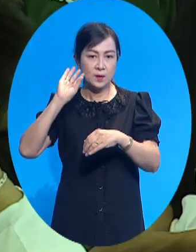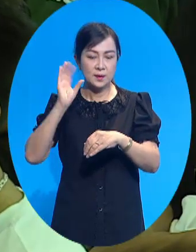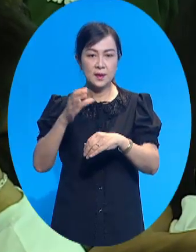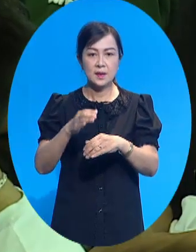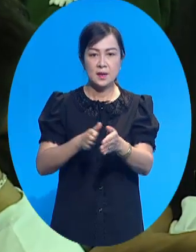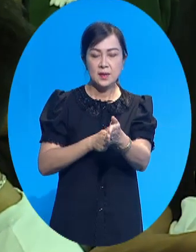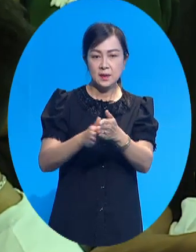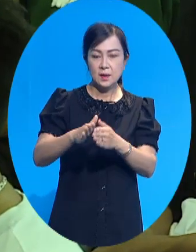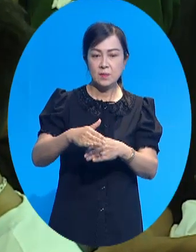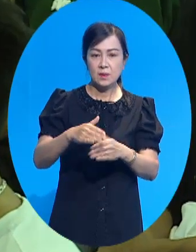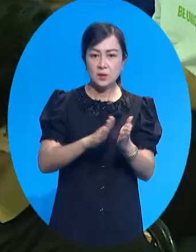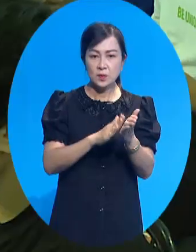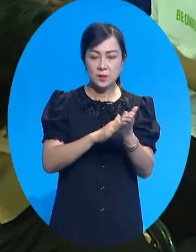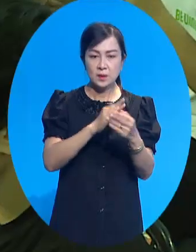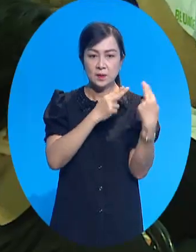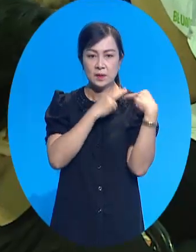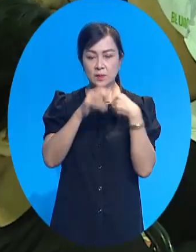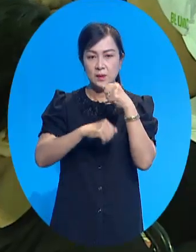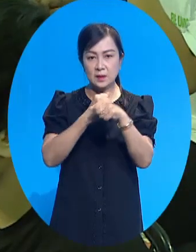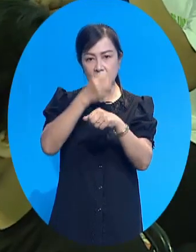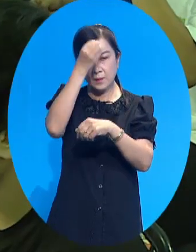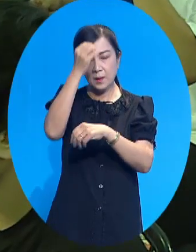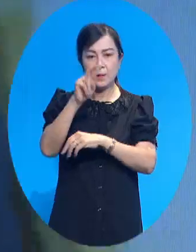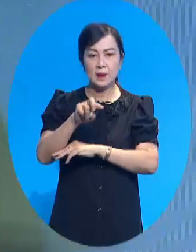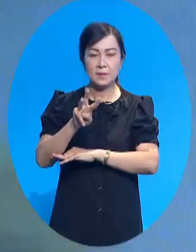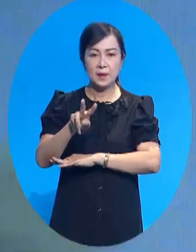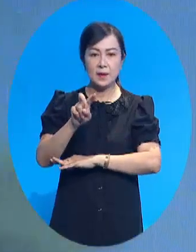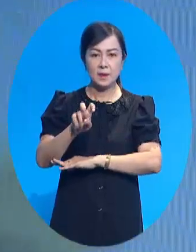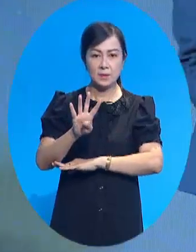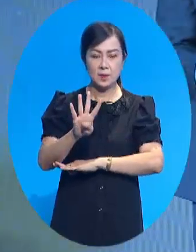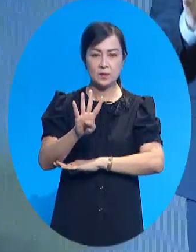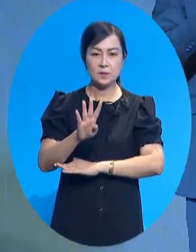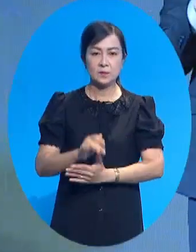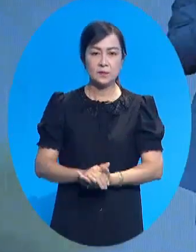để tiếp tục hoàn thành xuất sắc nhiệm vụ năm học 2023-2024.